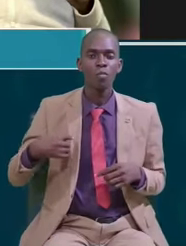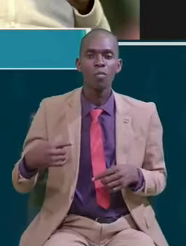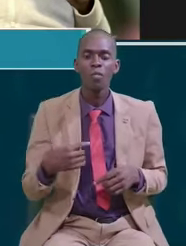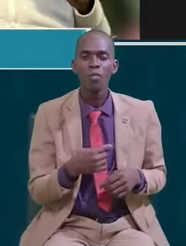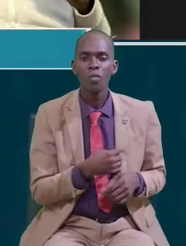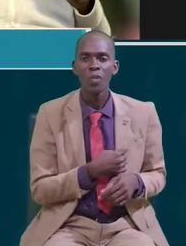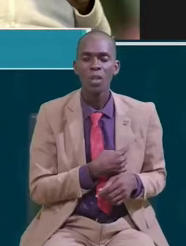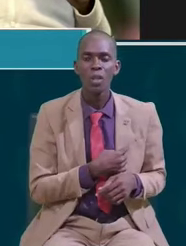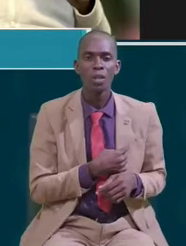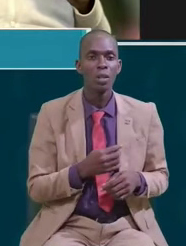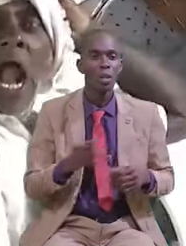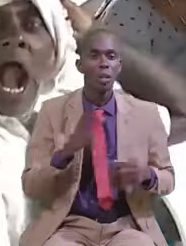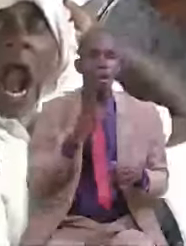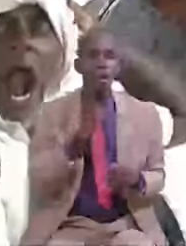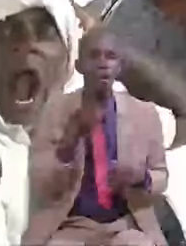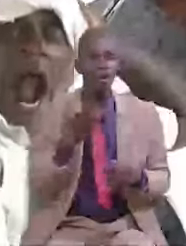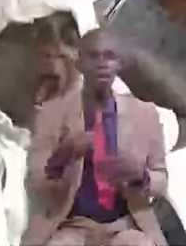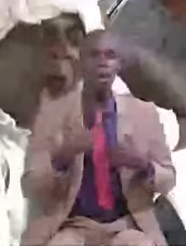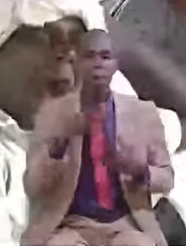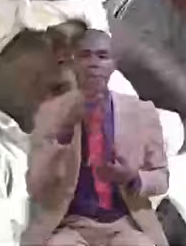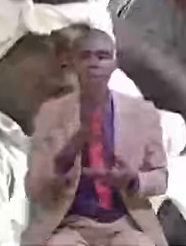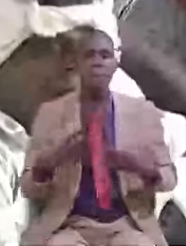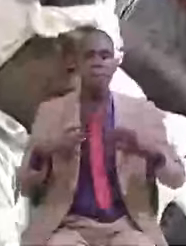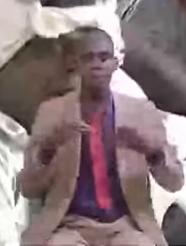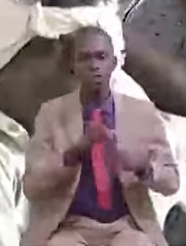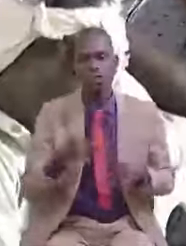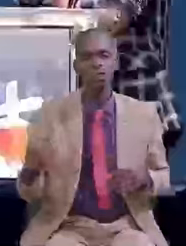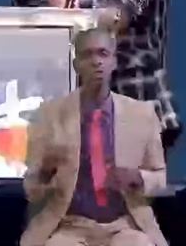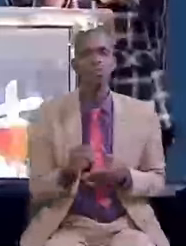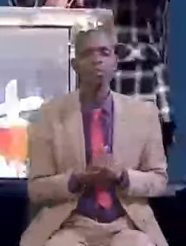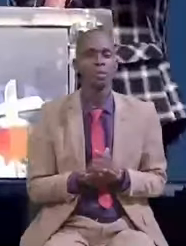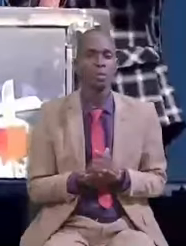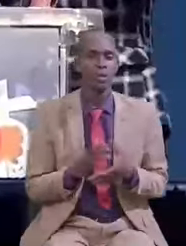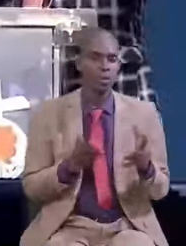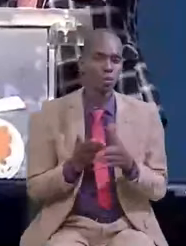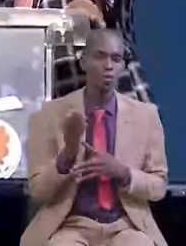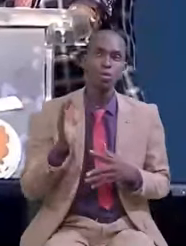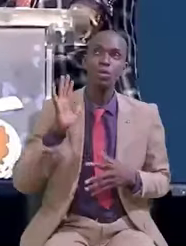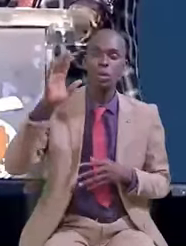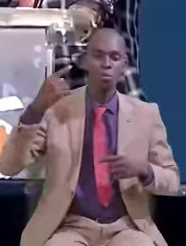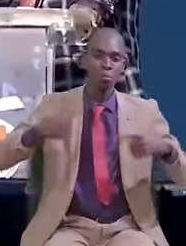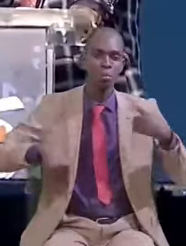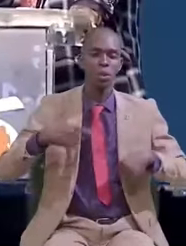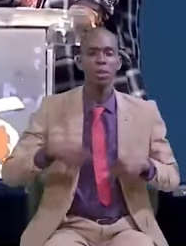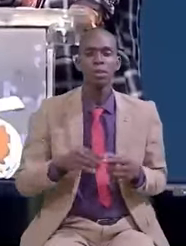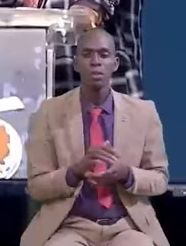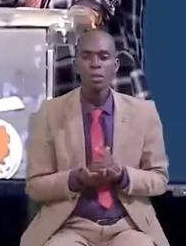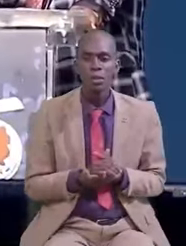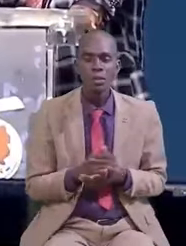il y a la guérison par ces maîtrisures marquantes. Voyons, Ésaïe 53, verset